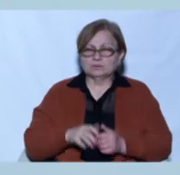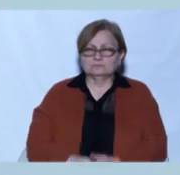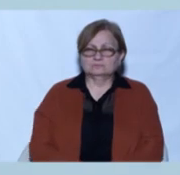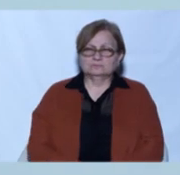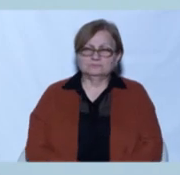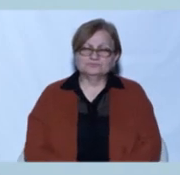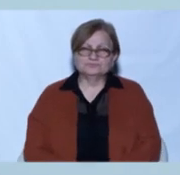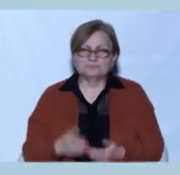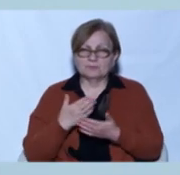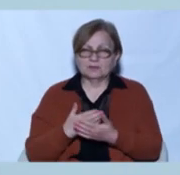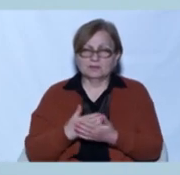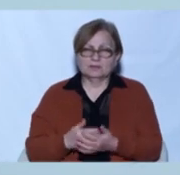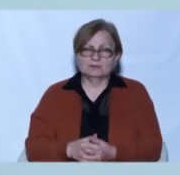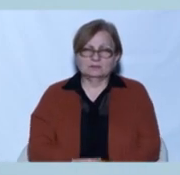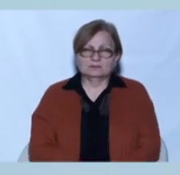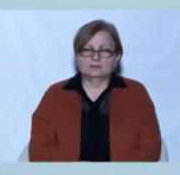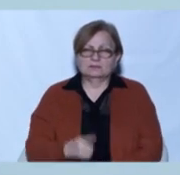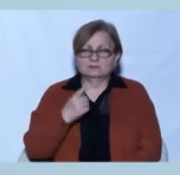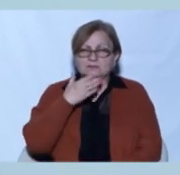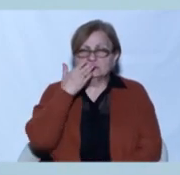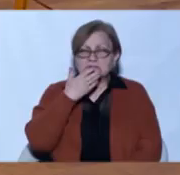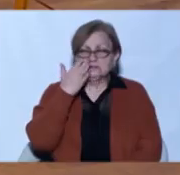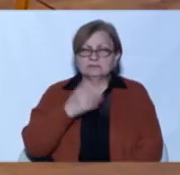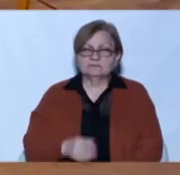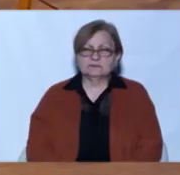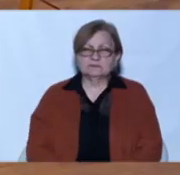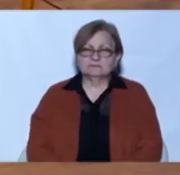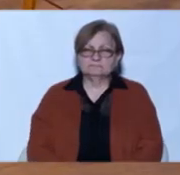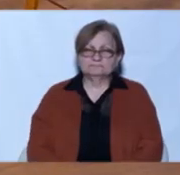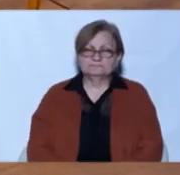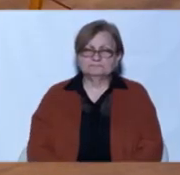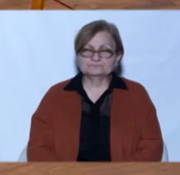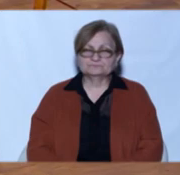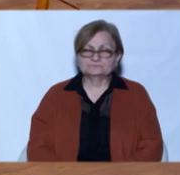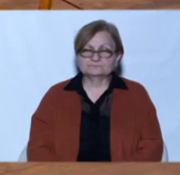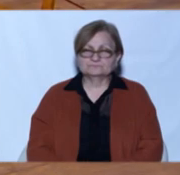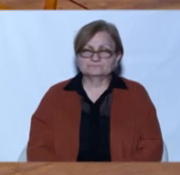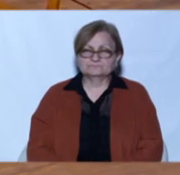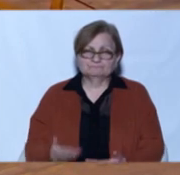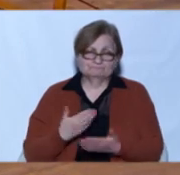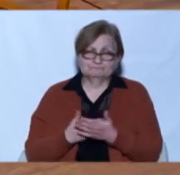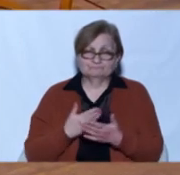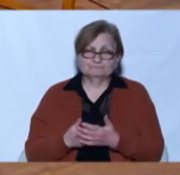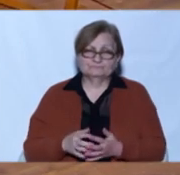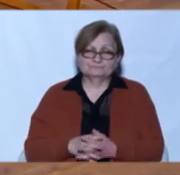აი მაგალითად წაგიკითხავთ ორიოდე მაგალითს. ვთქვათ,